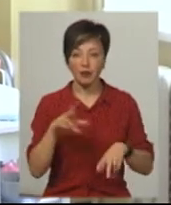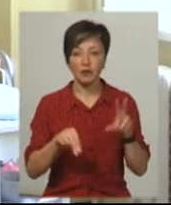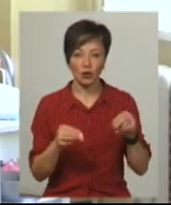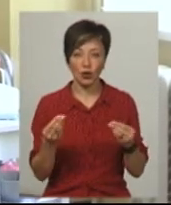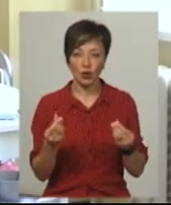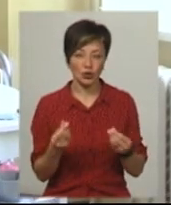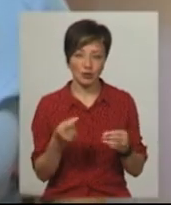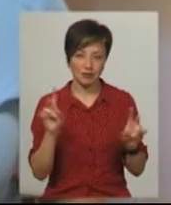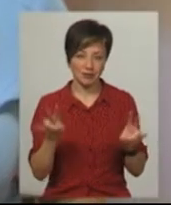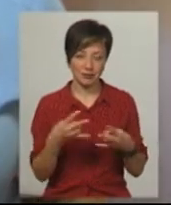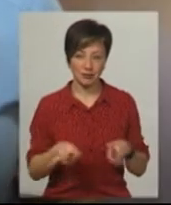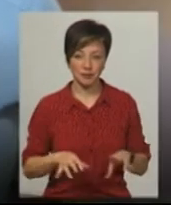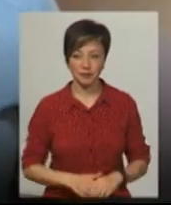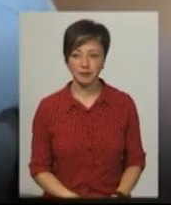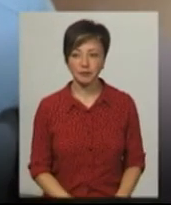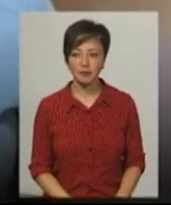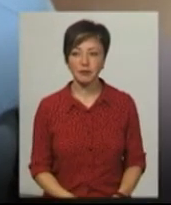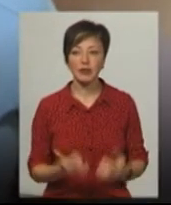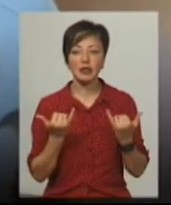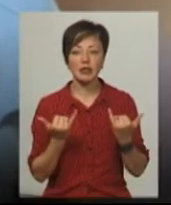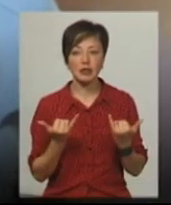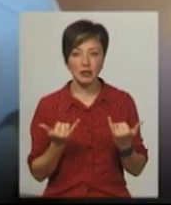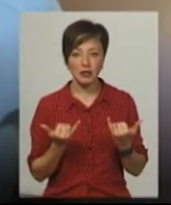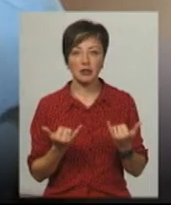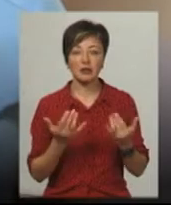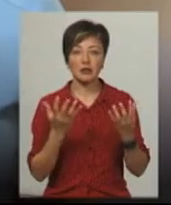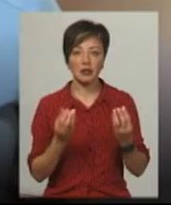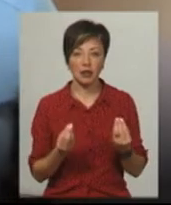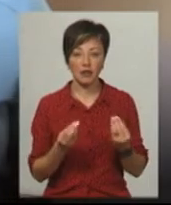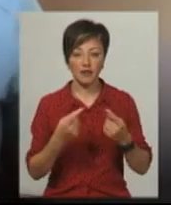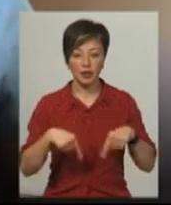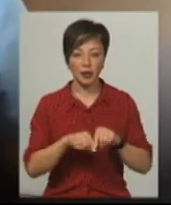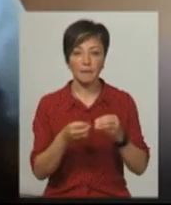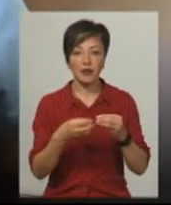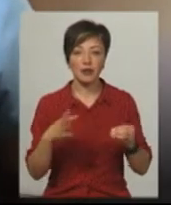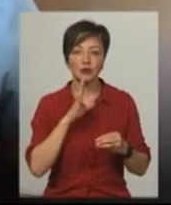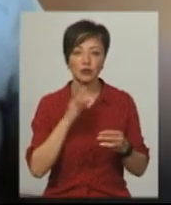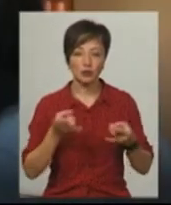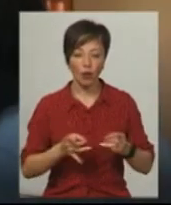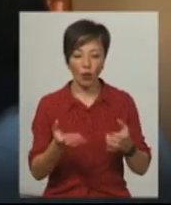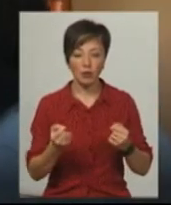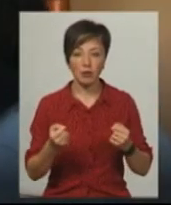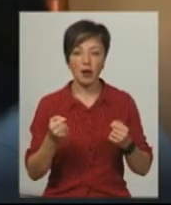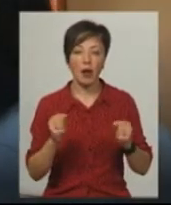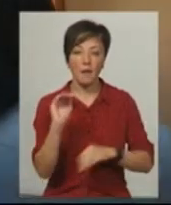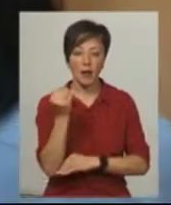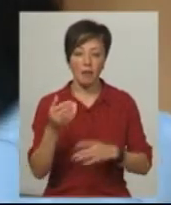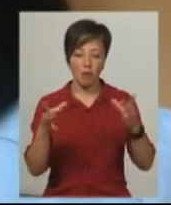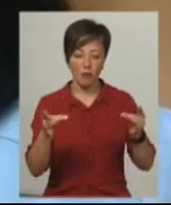що гроші – це недоречно. На даний момент відділені 15 породіль отримують бебі-бокси. Зараз там,